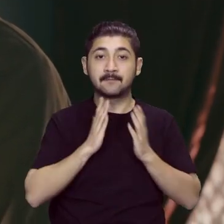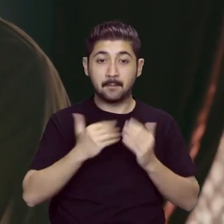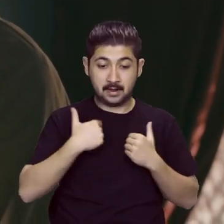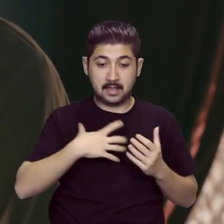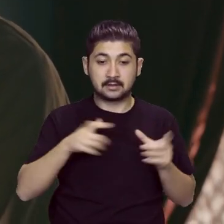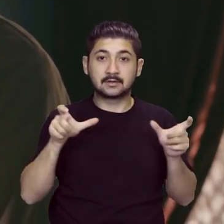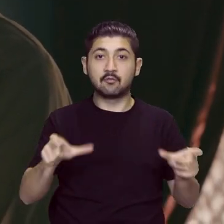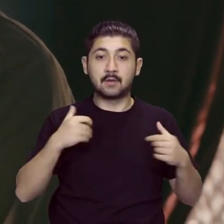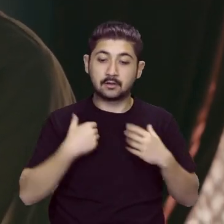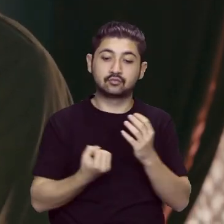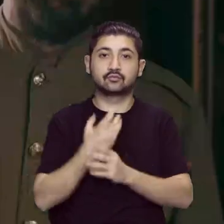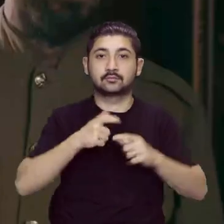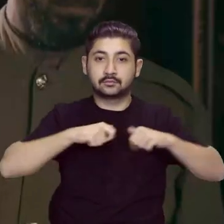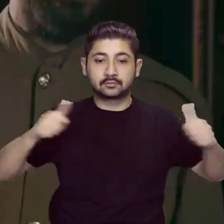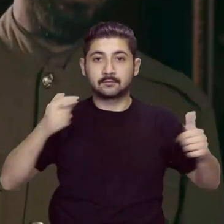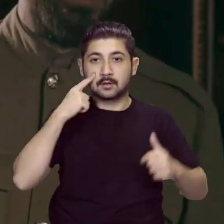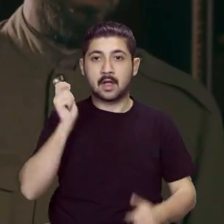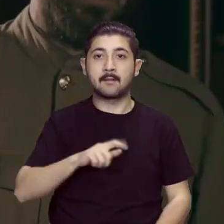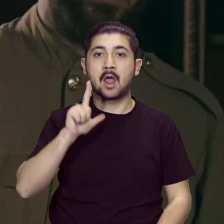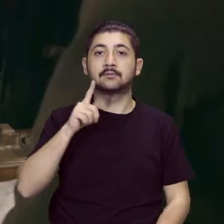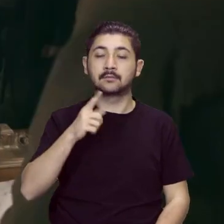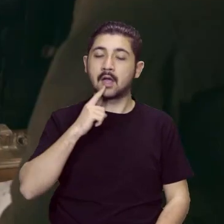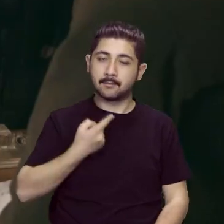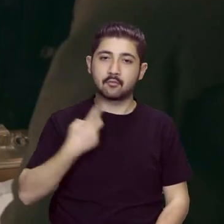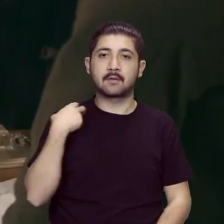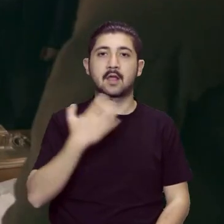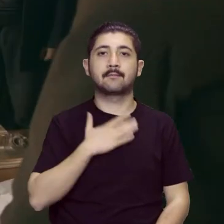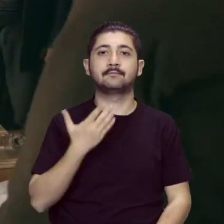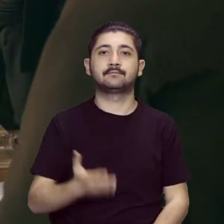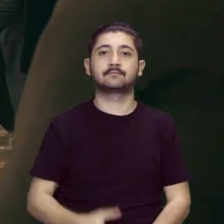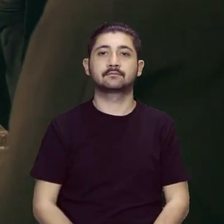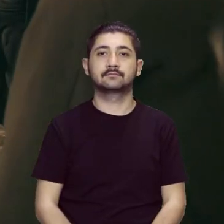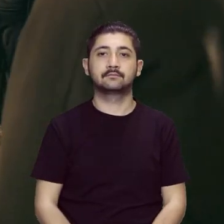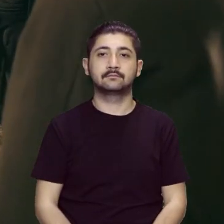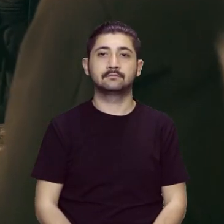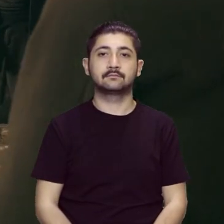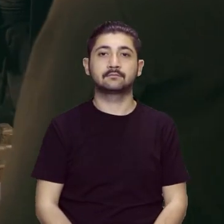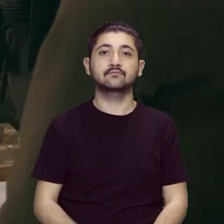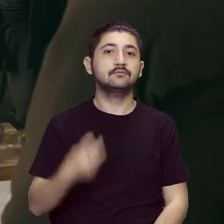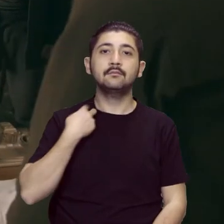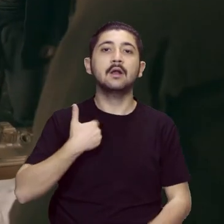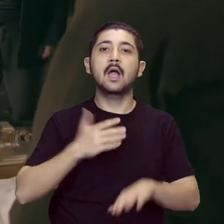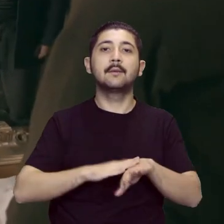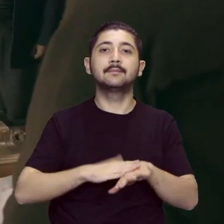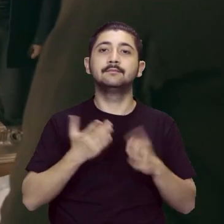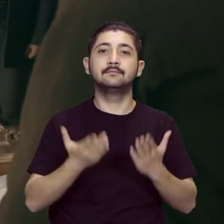kendi savunma hattımızı kuracağız. Baş üstüne. Beraberce kapıya yöneldiler. Kumandanım ben ne yapayım?